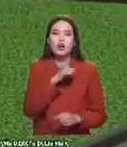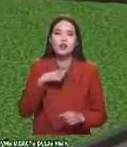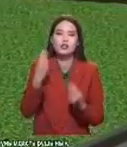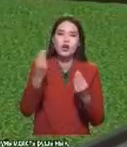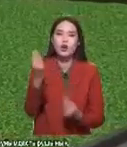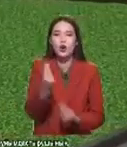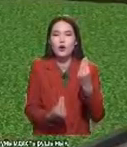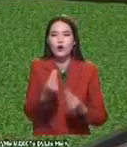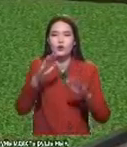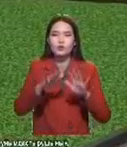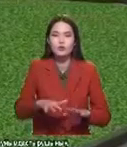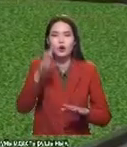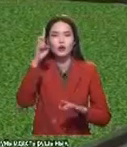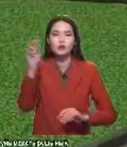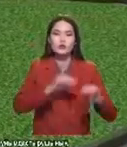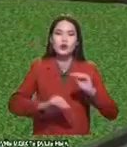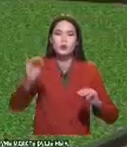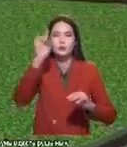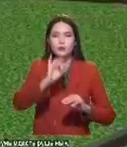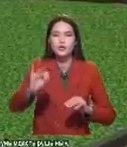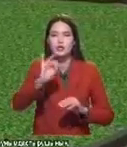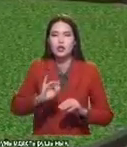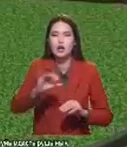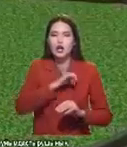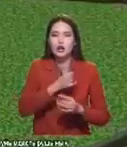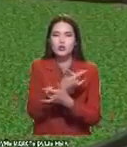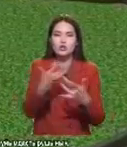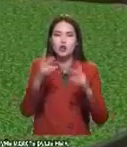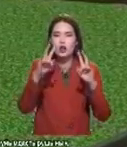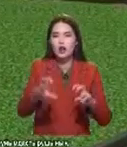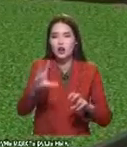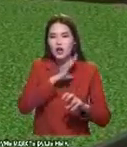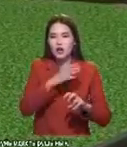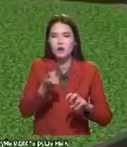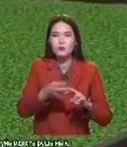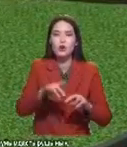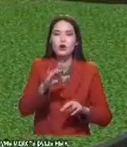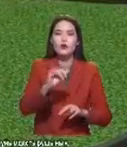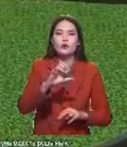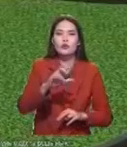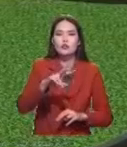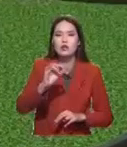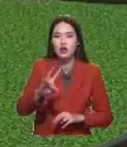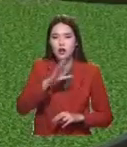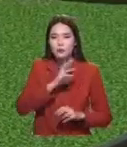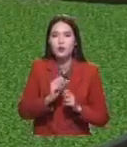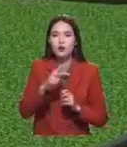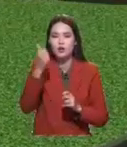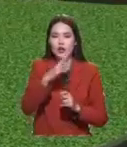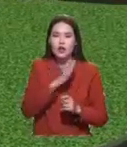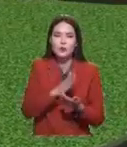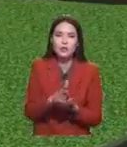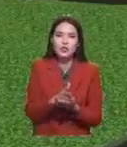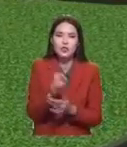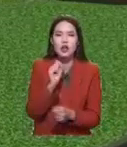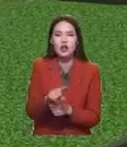дубль жасап, ұлттық құрама тарихындағы үздік сұрмерген атанды. Оған дейін Руслан Балтиев 13 голмен көш бастап тұрған